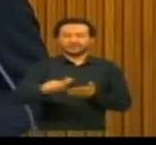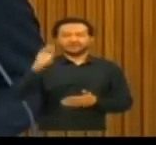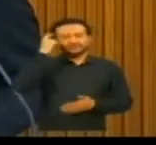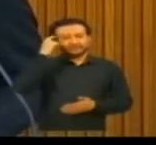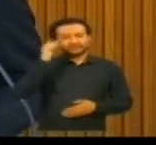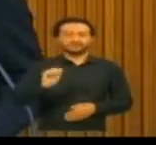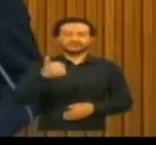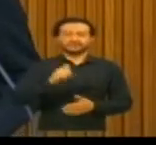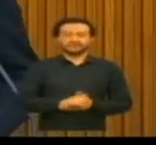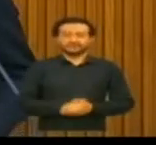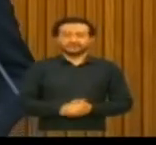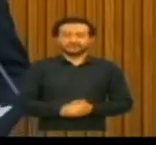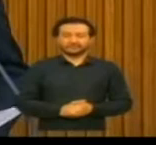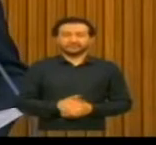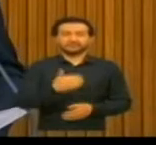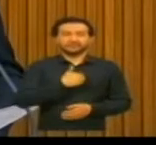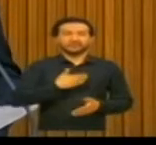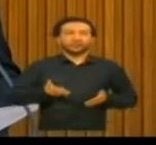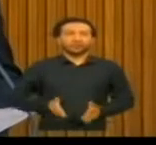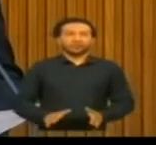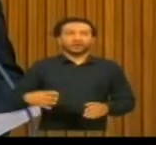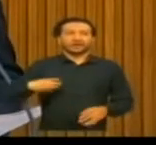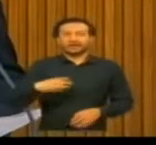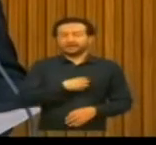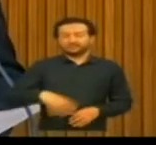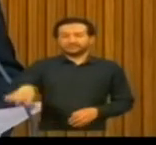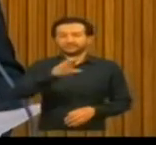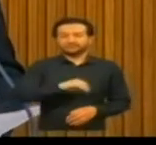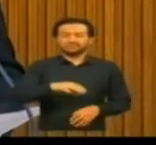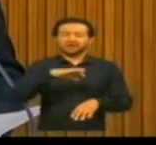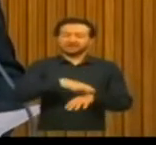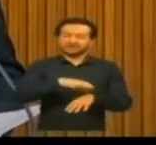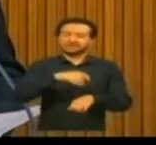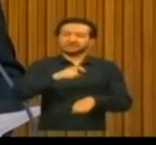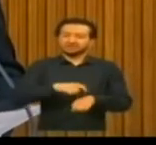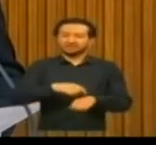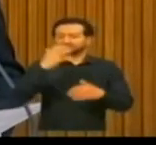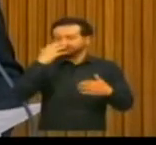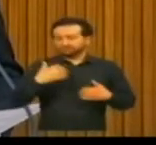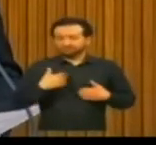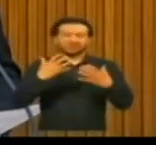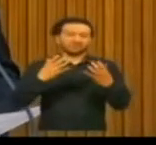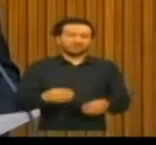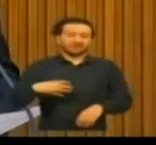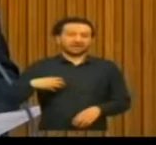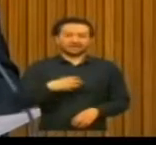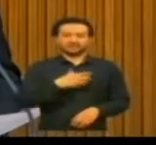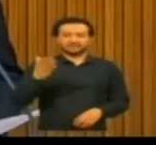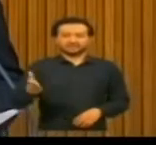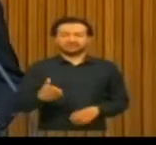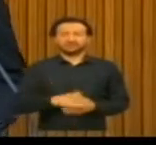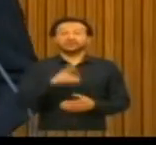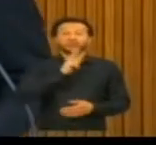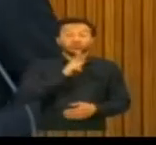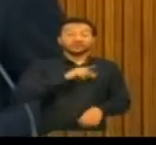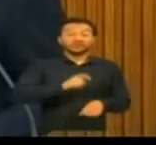ettiği anneler. Bizi doğuran annelerimiz, hastalandığımızda bizim gibi hastalanan annelerimiz,